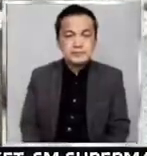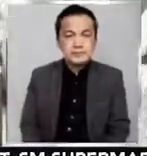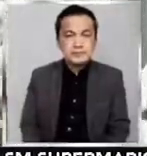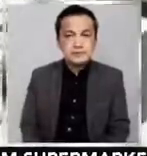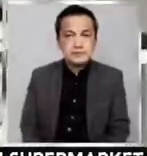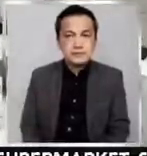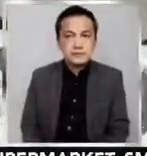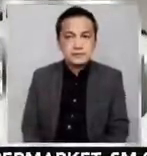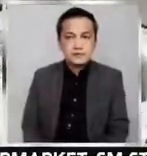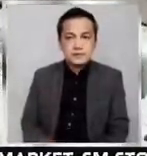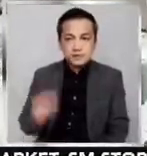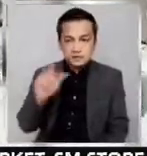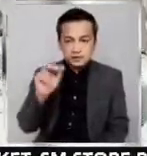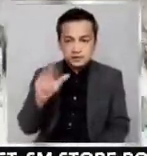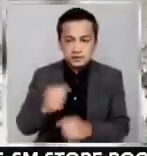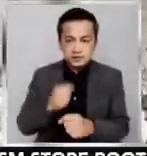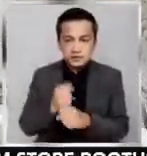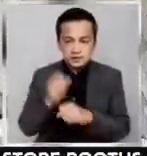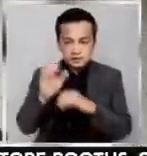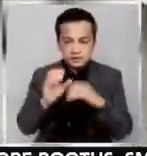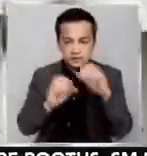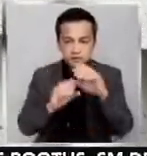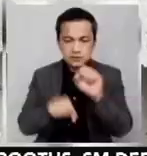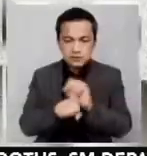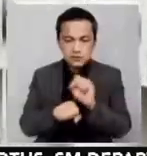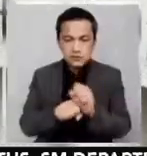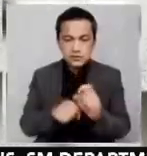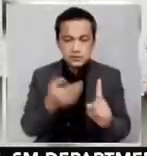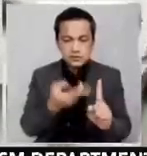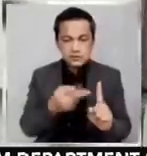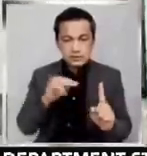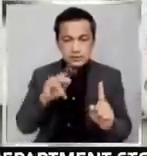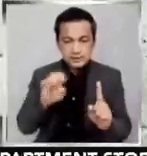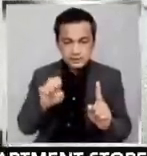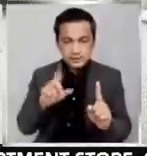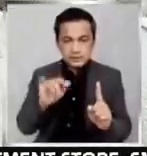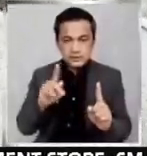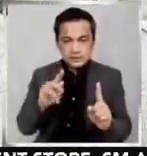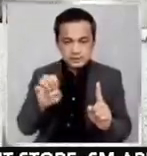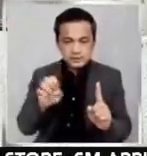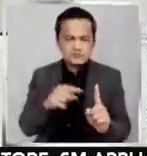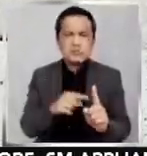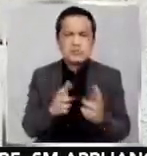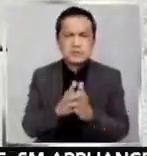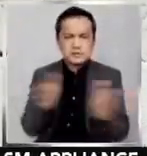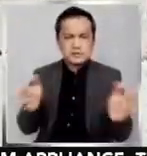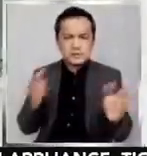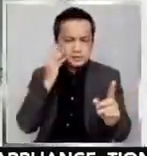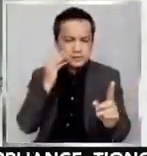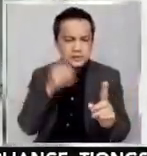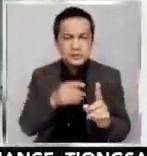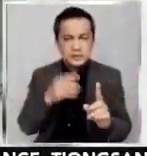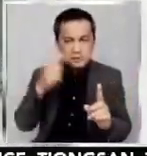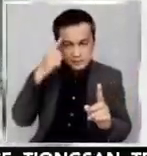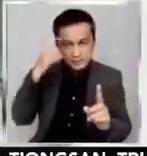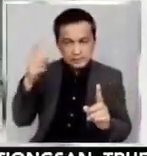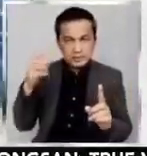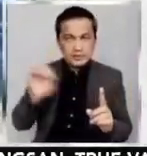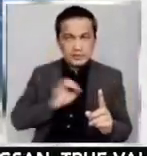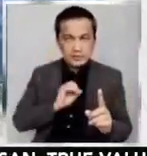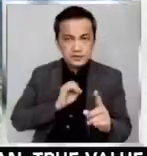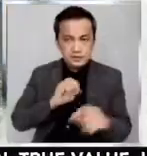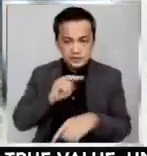13 taon ang construction worker si Vince Leviste. Kahit malawak na ang karanasan, pangarap pa rin daw niya magkaroon ng national